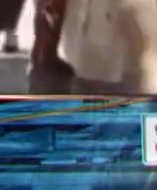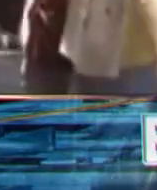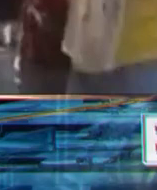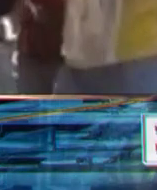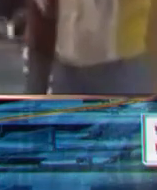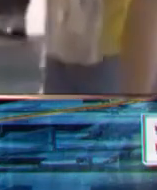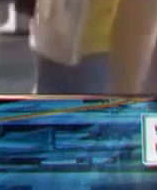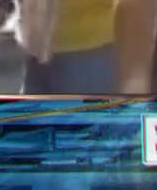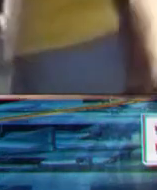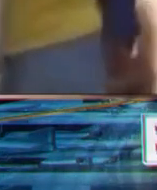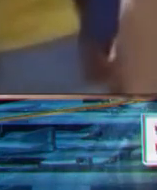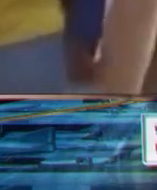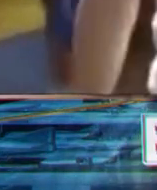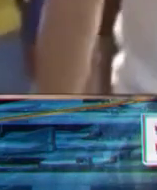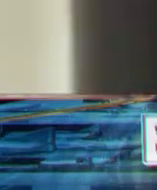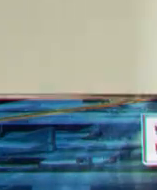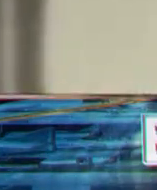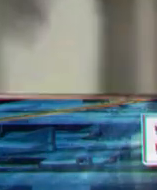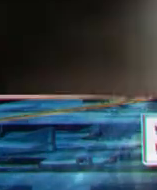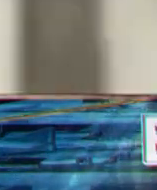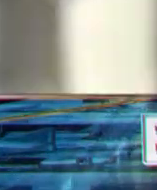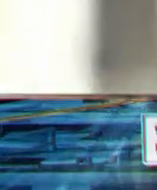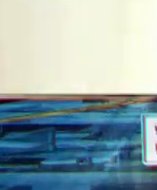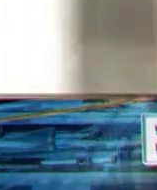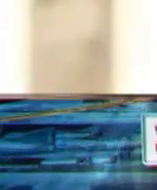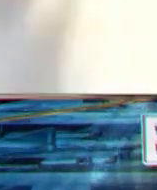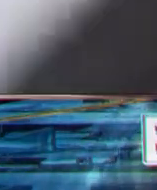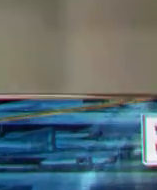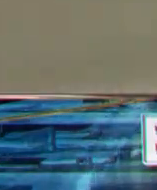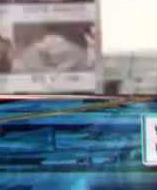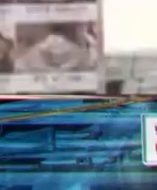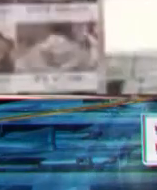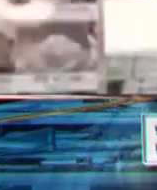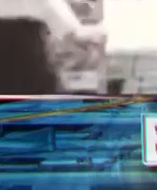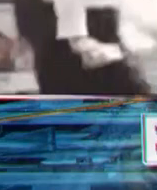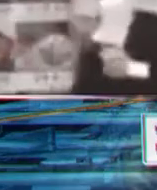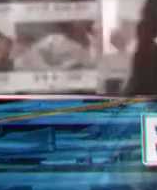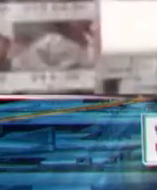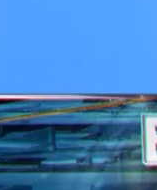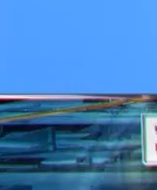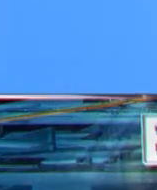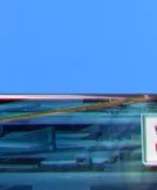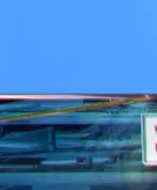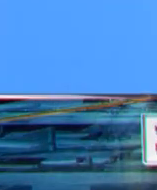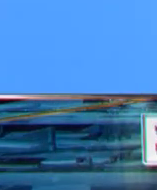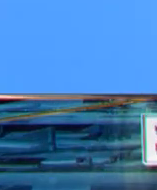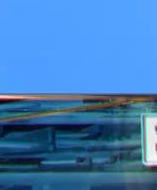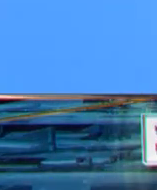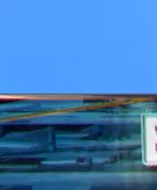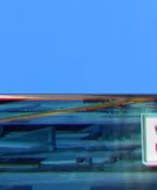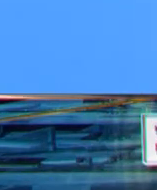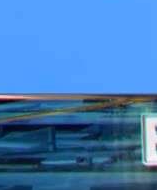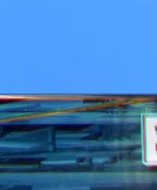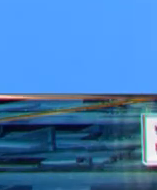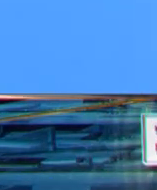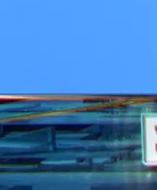Сыртқы істер министрлігі мәлімдейді, оңтүстік Кореяда коронавирус жұқтырды деген қазақстандыққа қатысты ақпарат жалған. Отандасымыз барлық